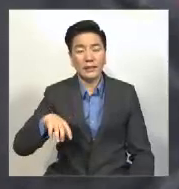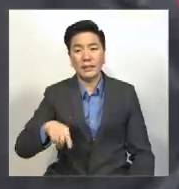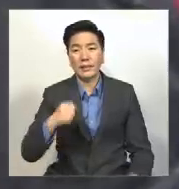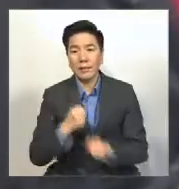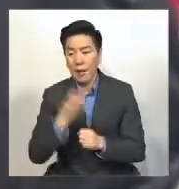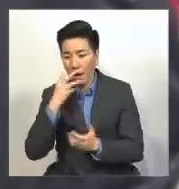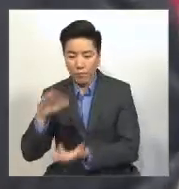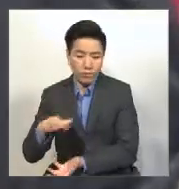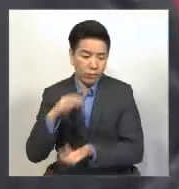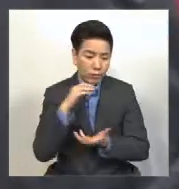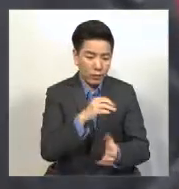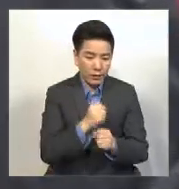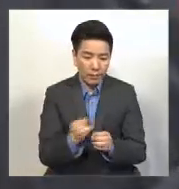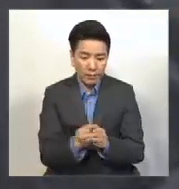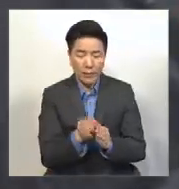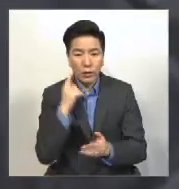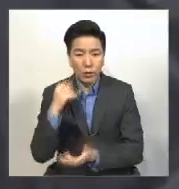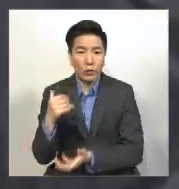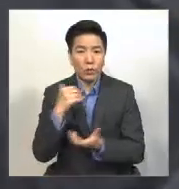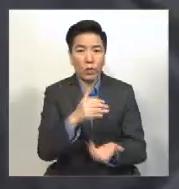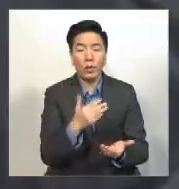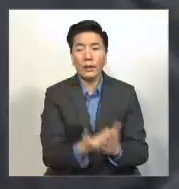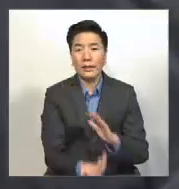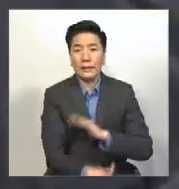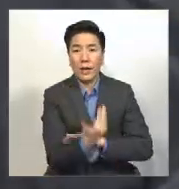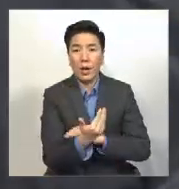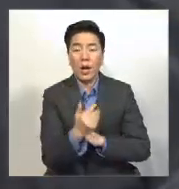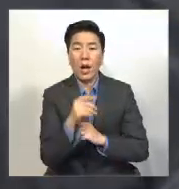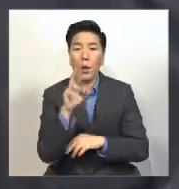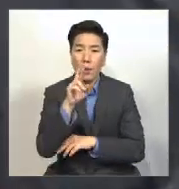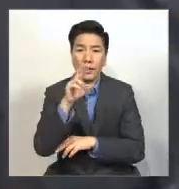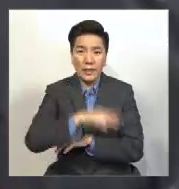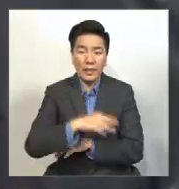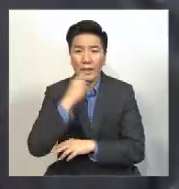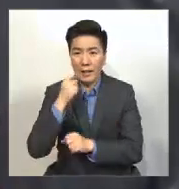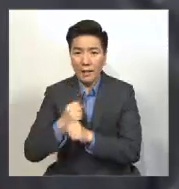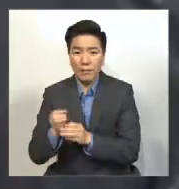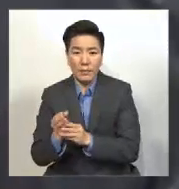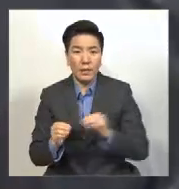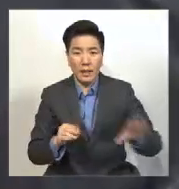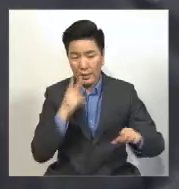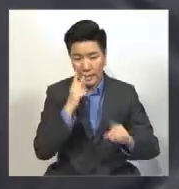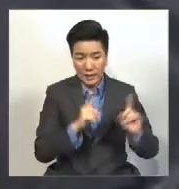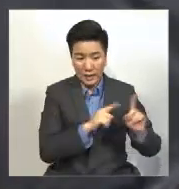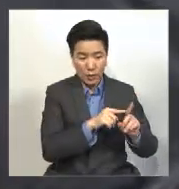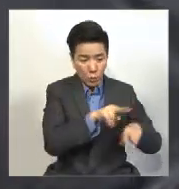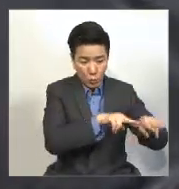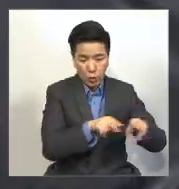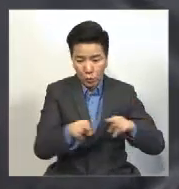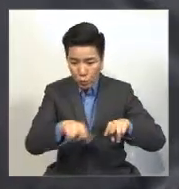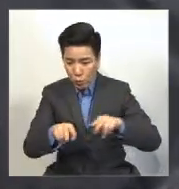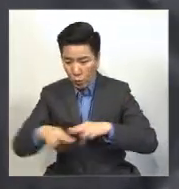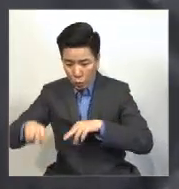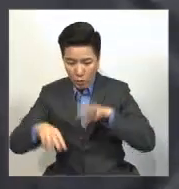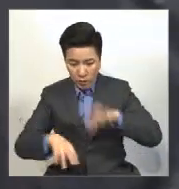ารส่งสำหรับที่ประกอบอาหารไม่ได้ส่งเช้ากลางวันเย็นอบต.จิกดิวก็ดูแลทางหนองเทาอยู่เทศบาลตำบลรัตบุรีดู